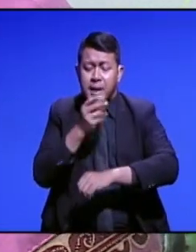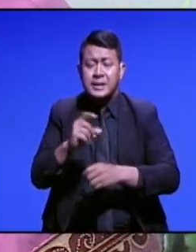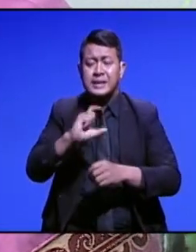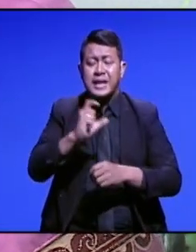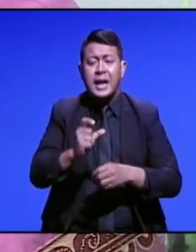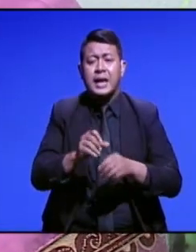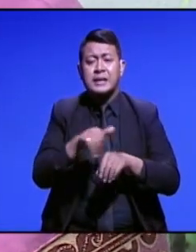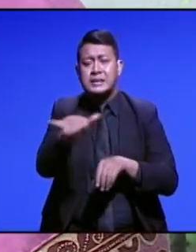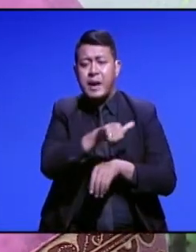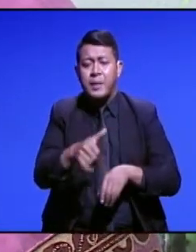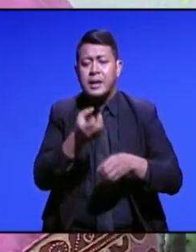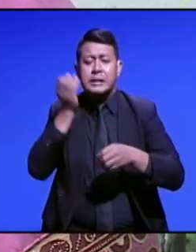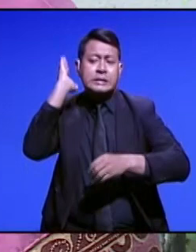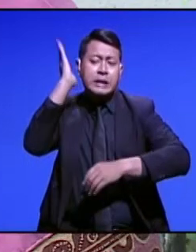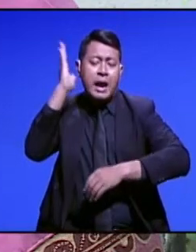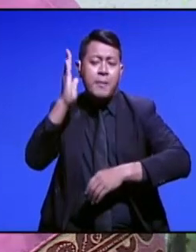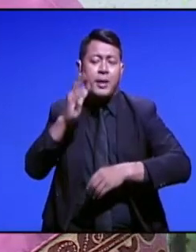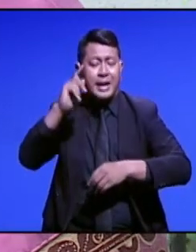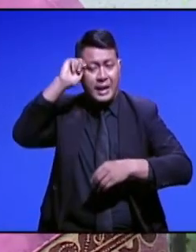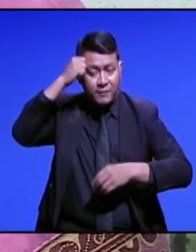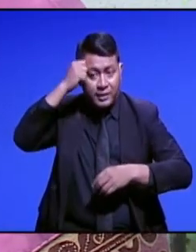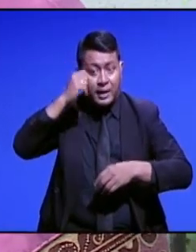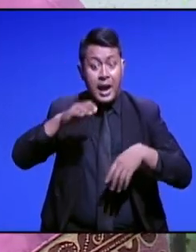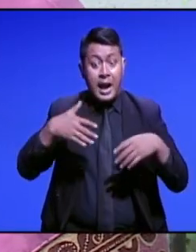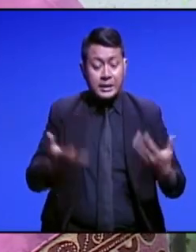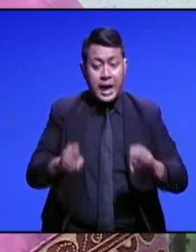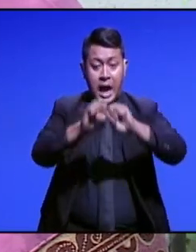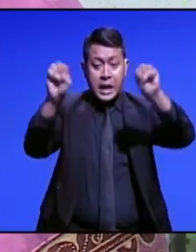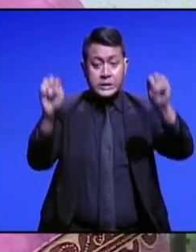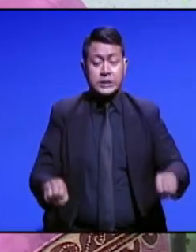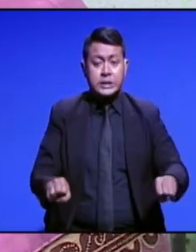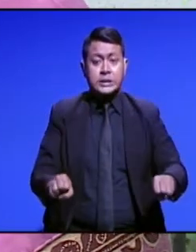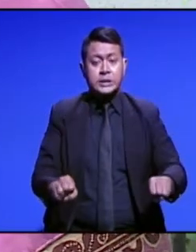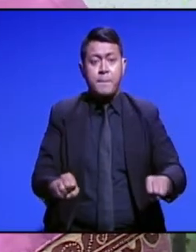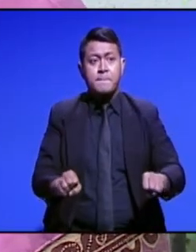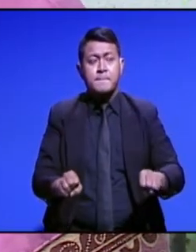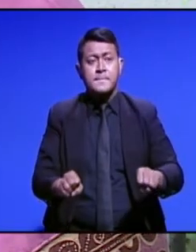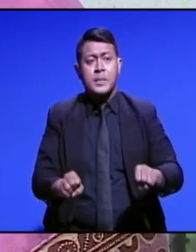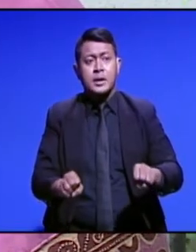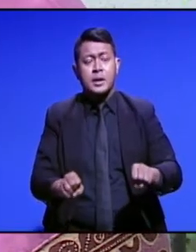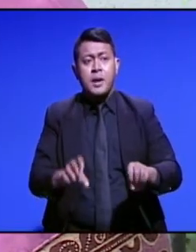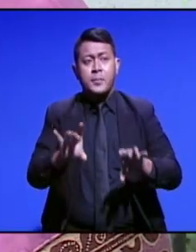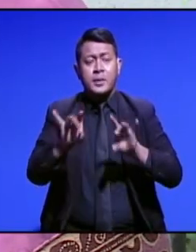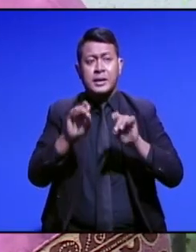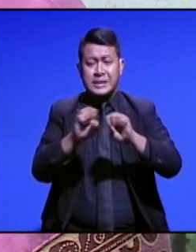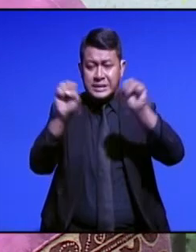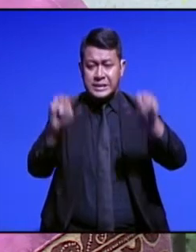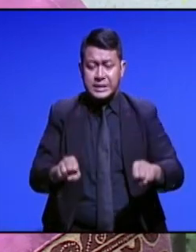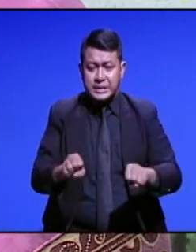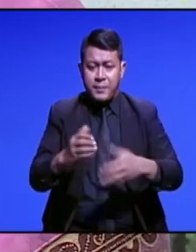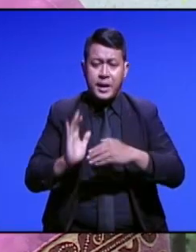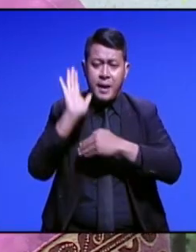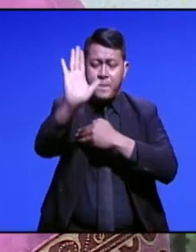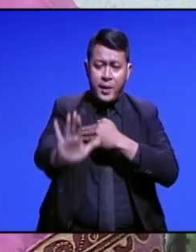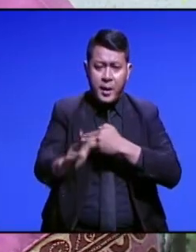yaitu ceramah dan hafalan. Nah, tiba-tiba akan ada sistem yang literasi, akan memiliki sistem yang lebih